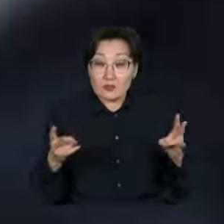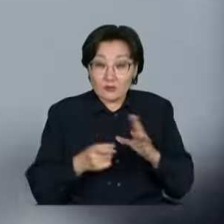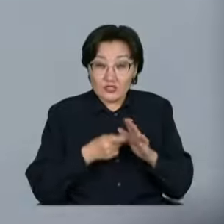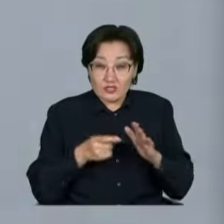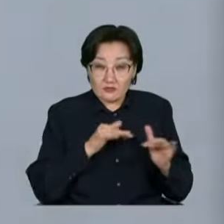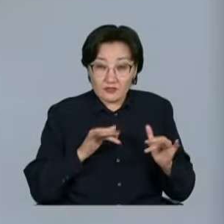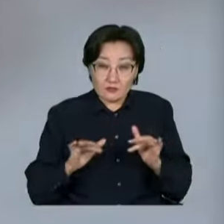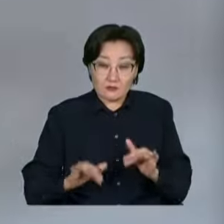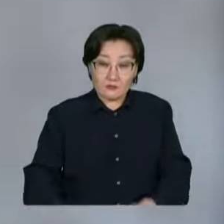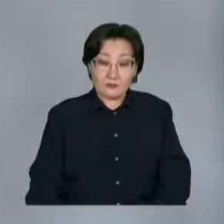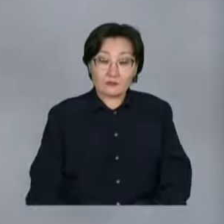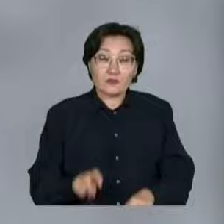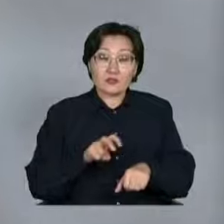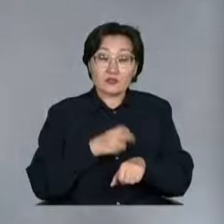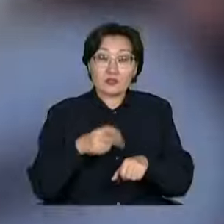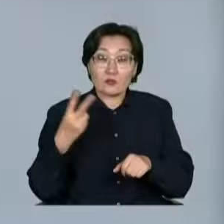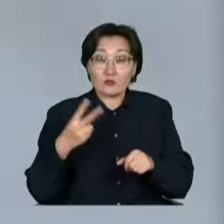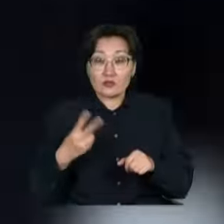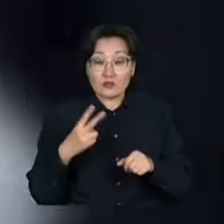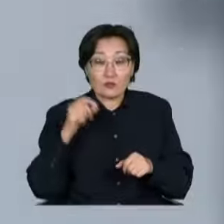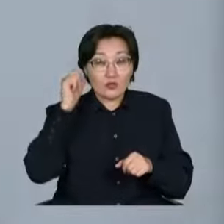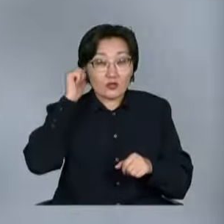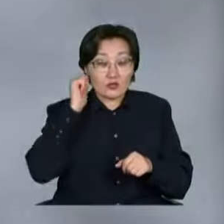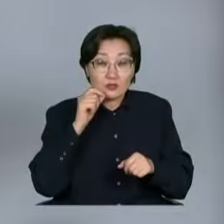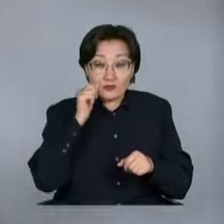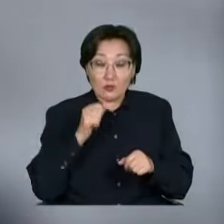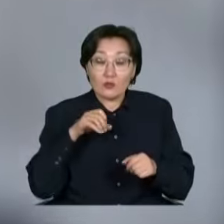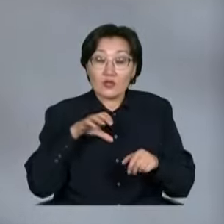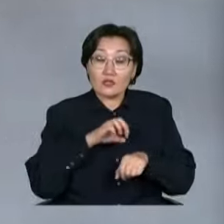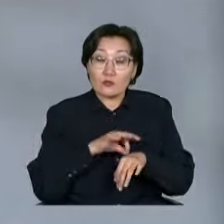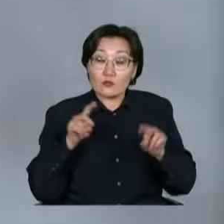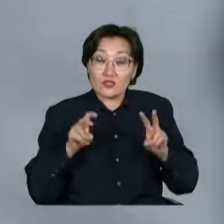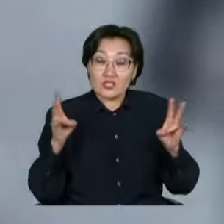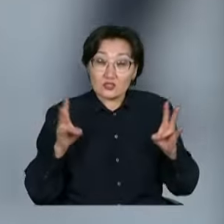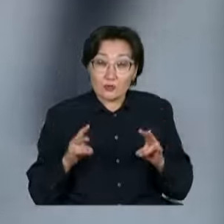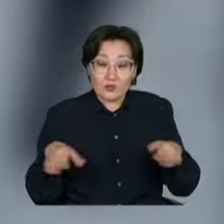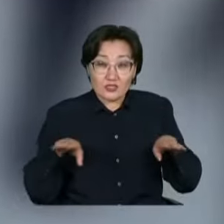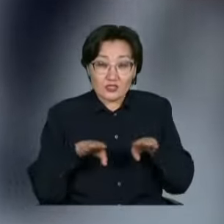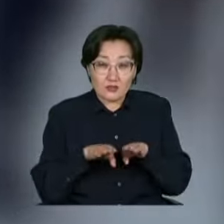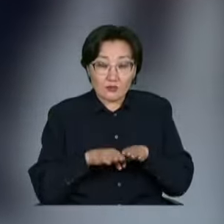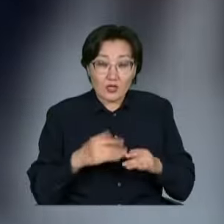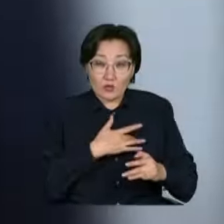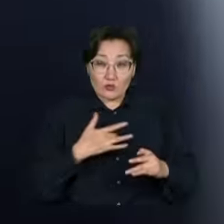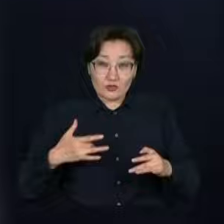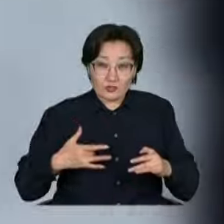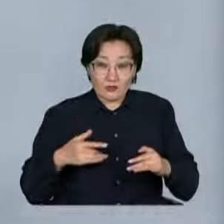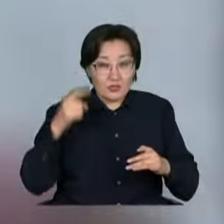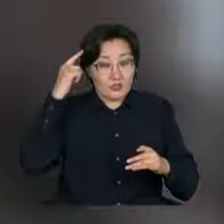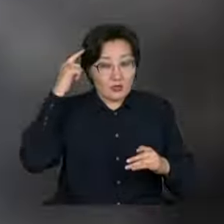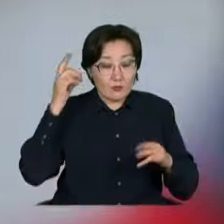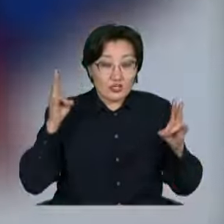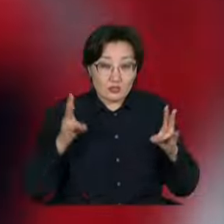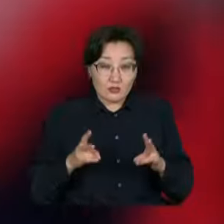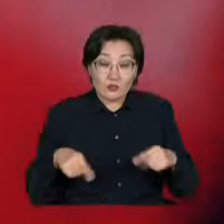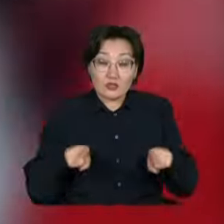следственные действия. Врачи у 22-летнего мужчины диагностировали сочетанную травму, сокрытую травму грудной клетки, черепно-мозговую травму,